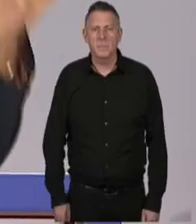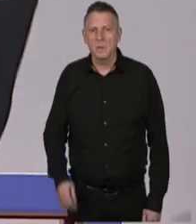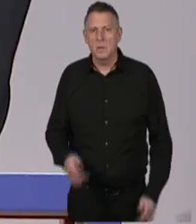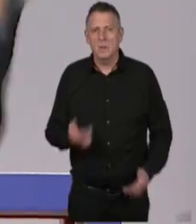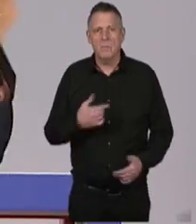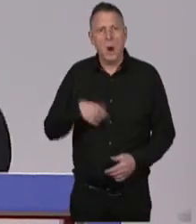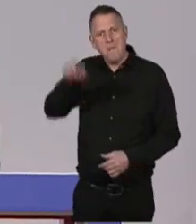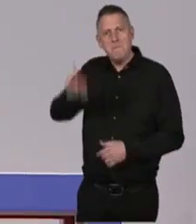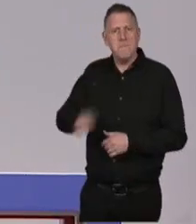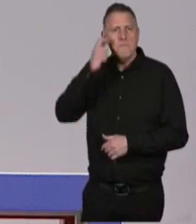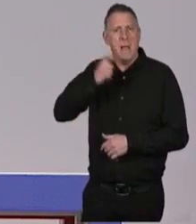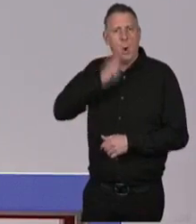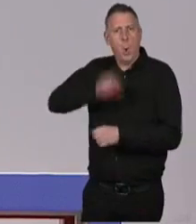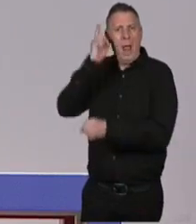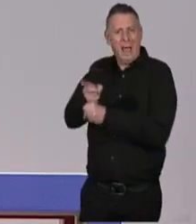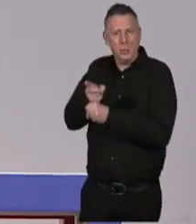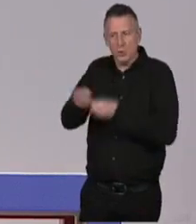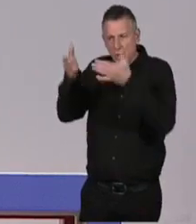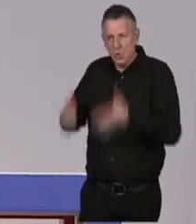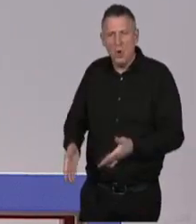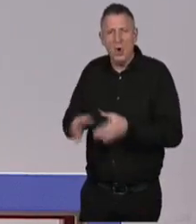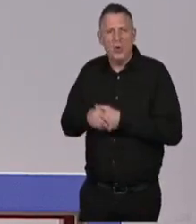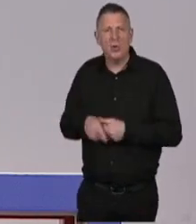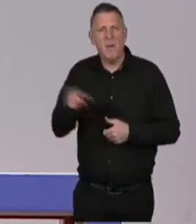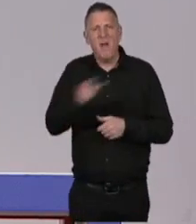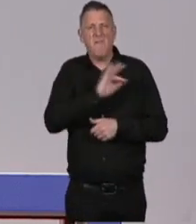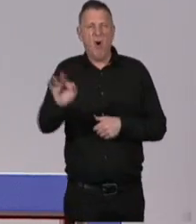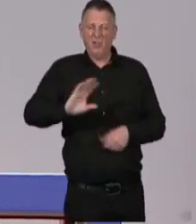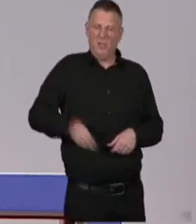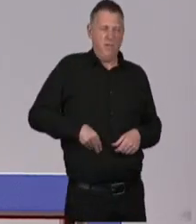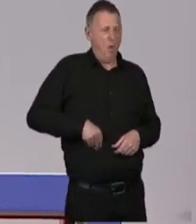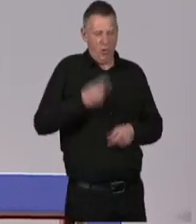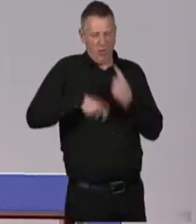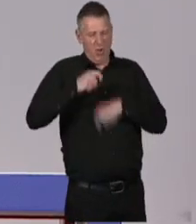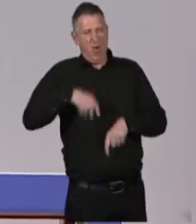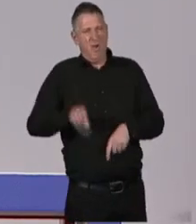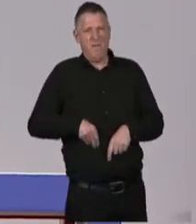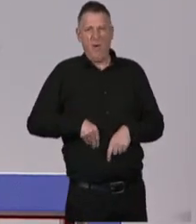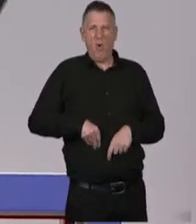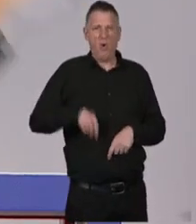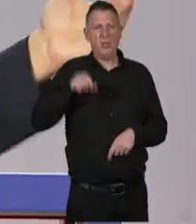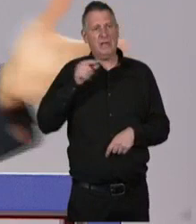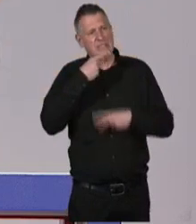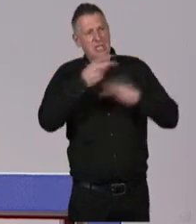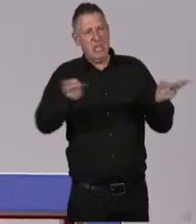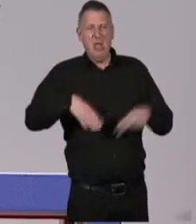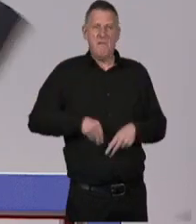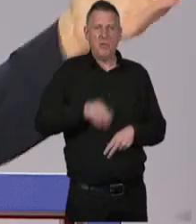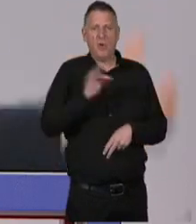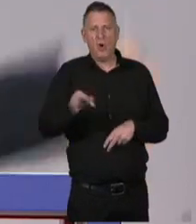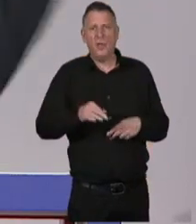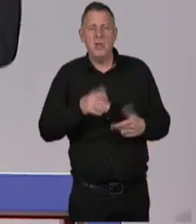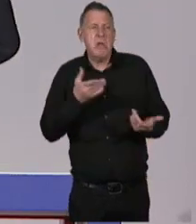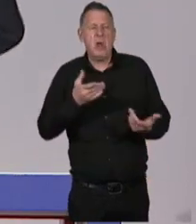J'accuse Emmanuel Macron d'avoir cédé à la repentance en reprochant à la France un crime contre